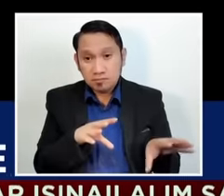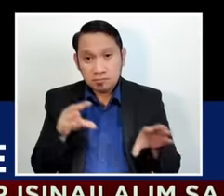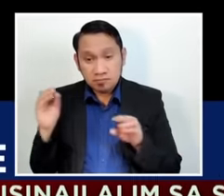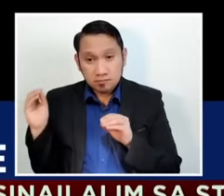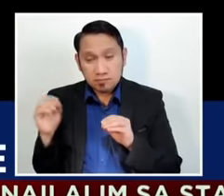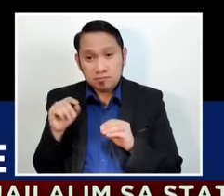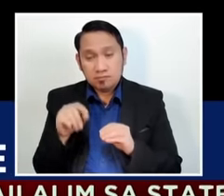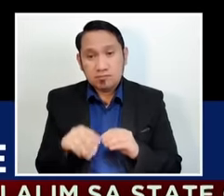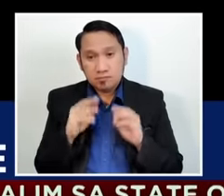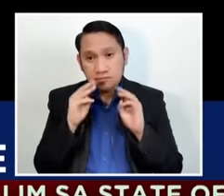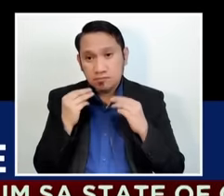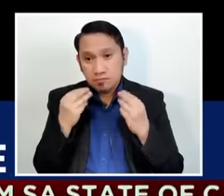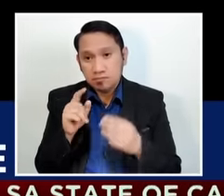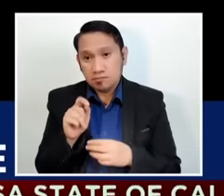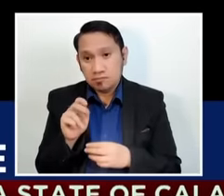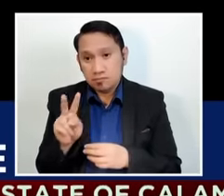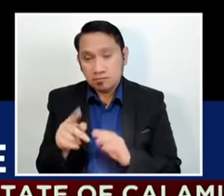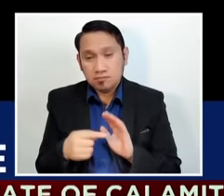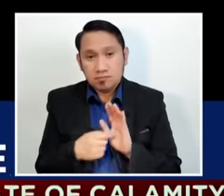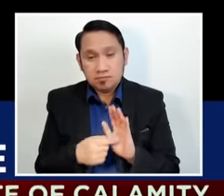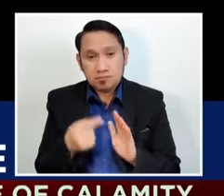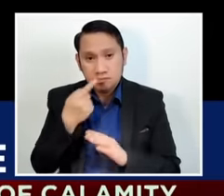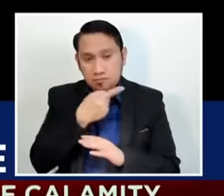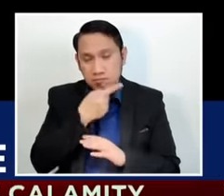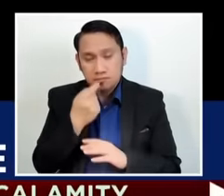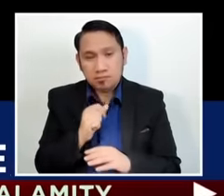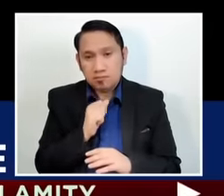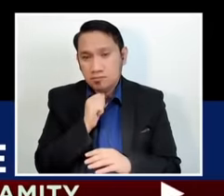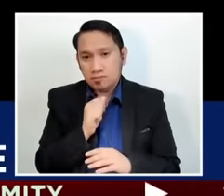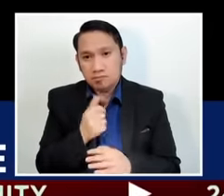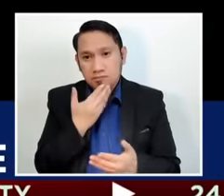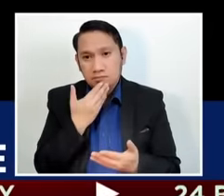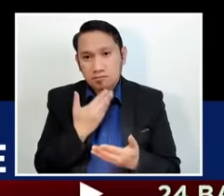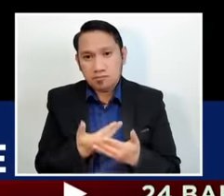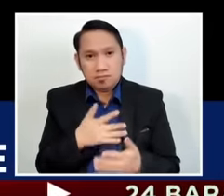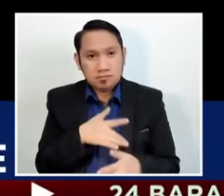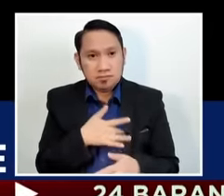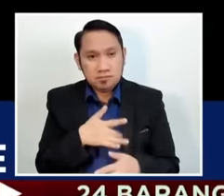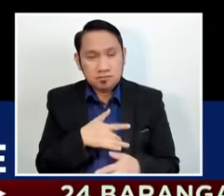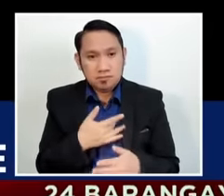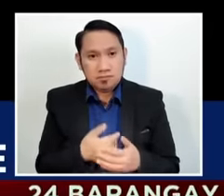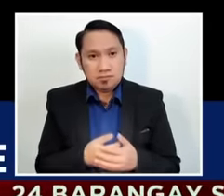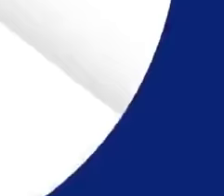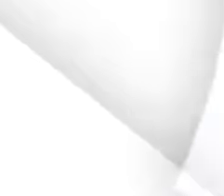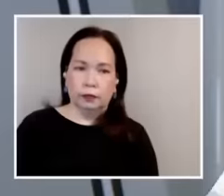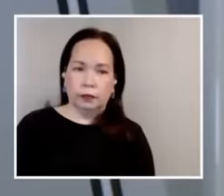isang Mexican TV show dahil hindi umano mabuti ang kanyang pakiramdam.